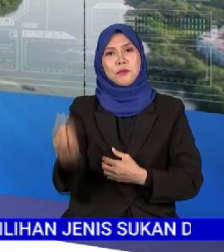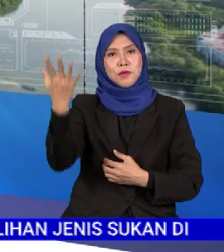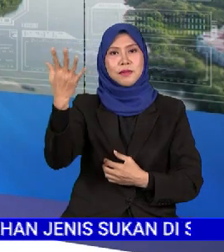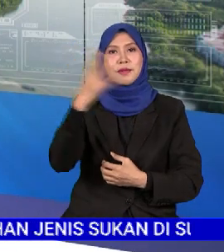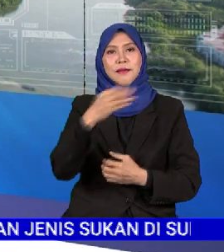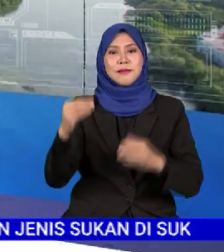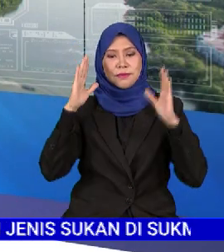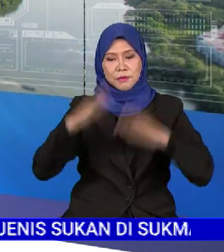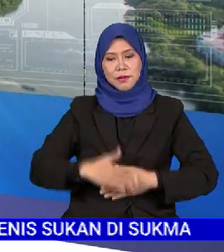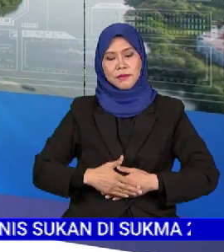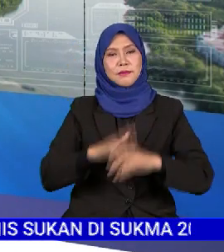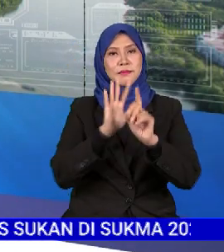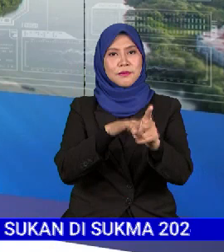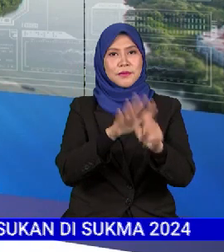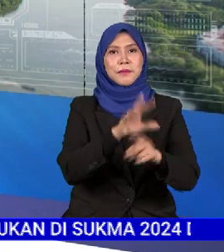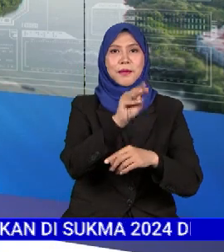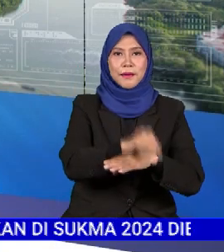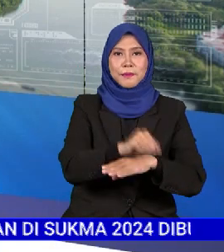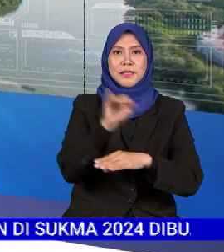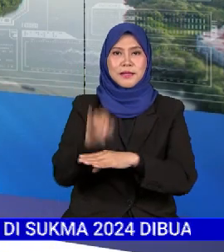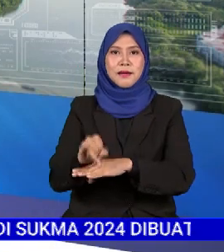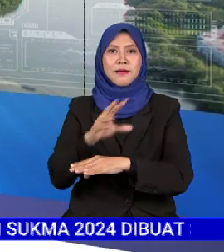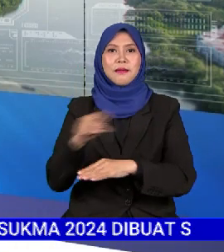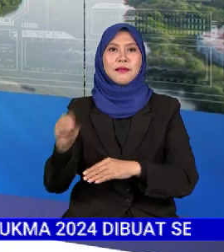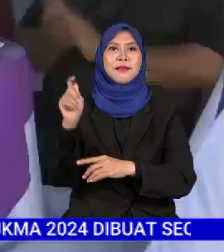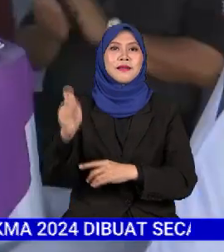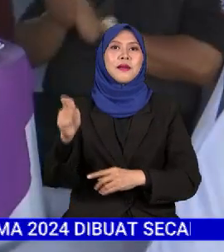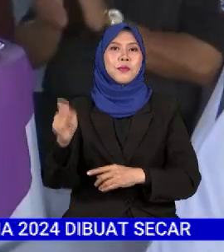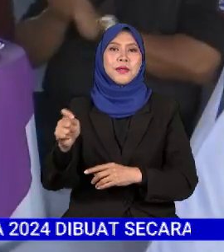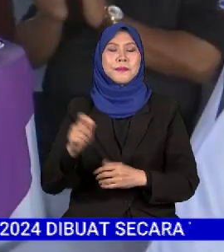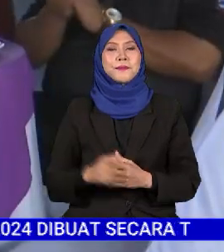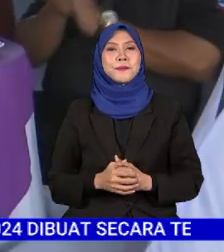dan solat berjemaah Maghrib, Isyak dan Tarawih.